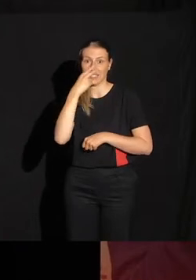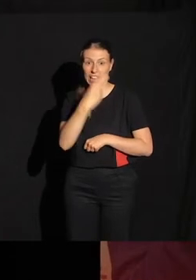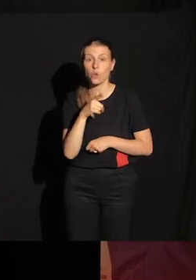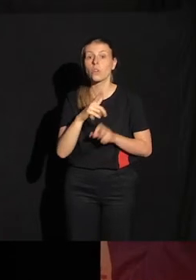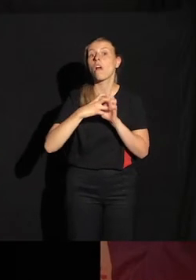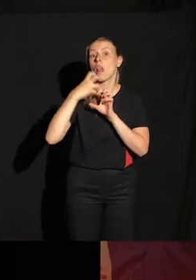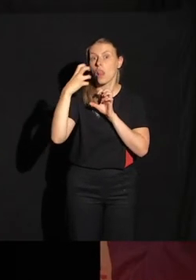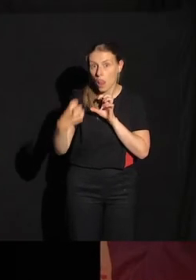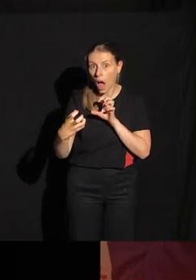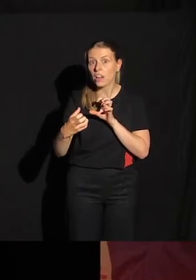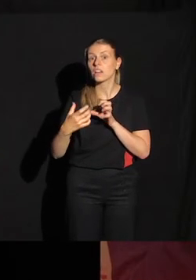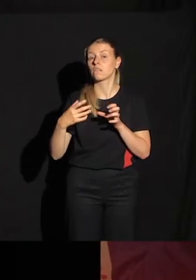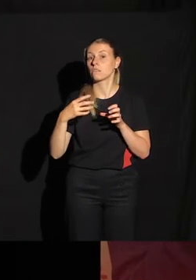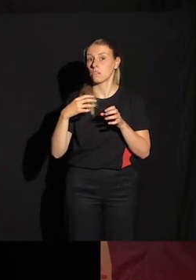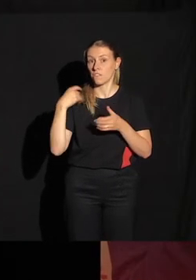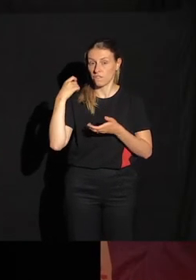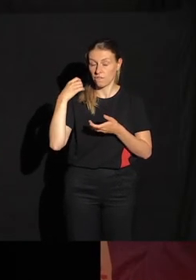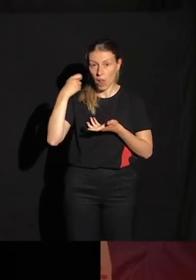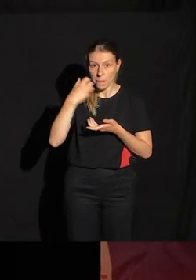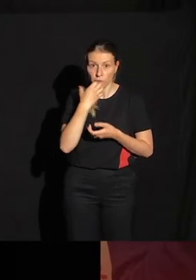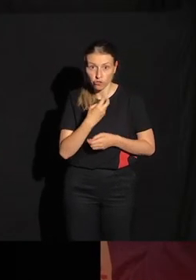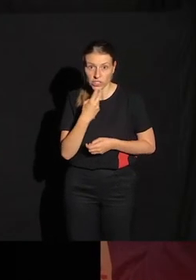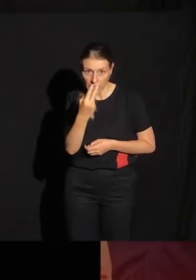langen Klatschmondnacht. Viel Vergnügen.